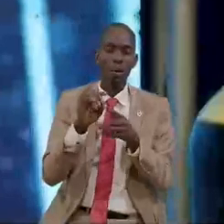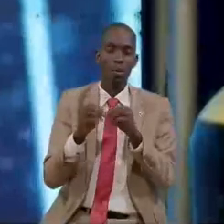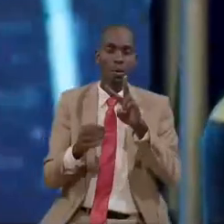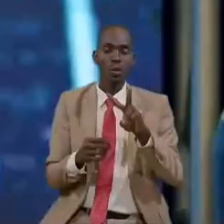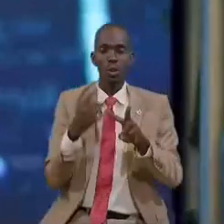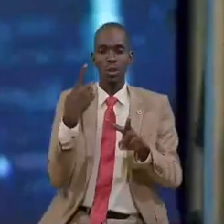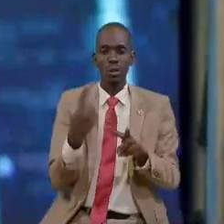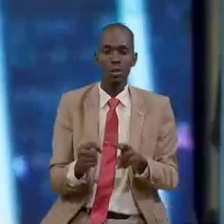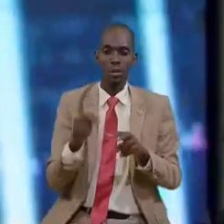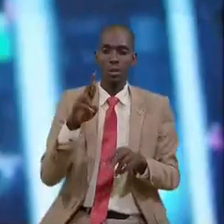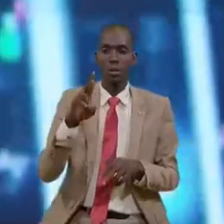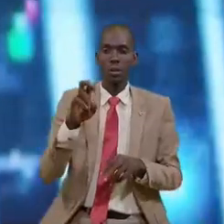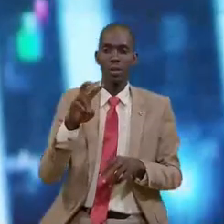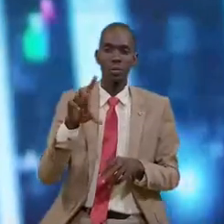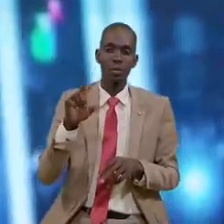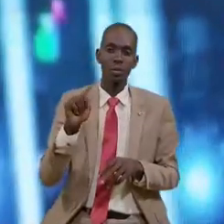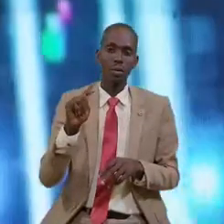révélation à travers